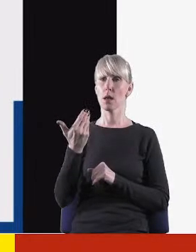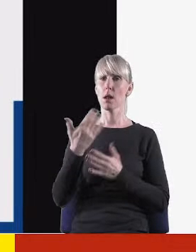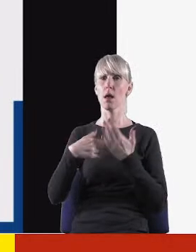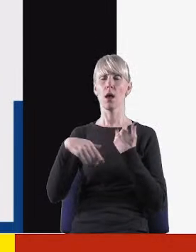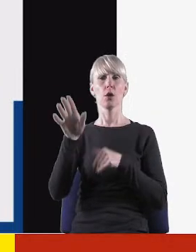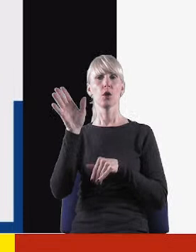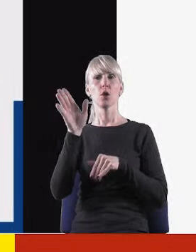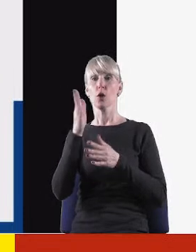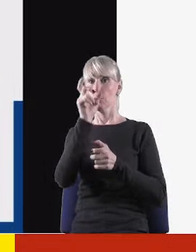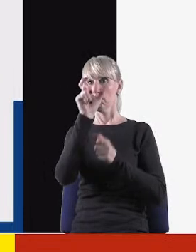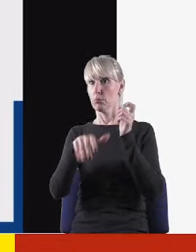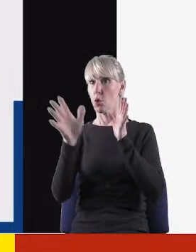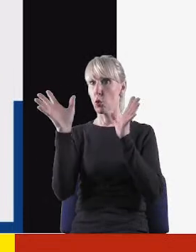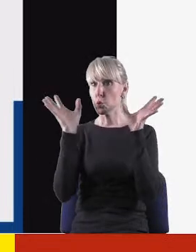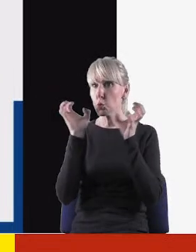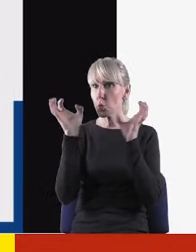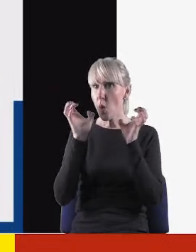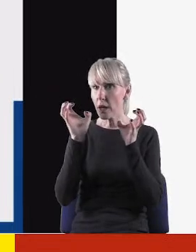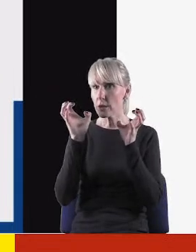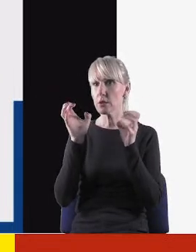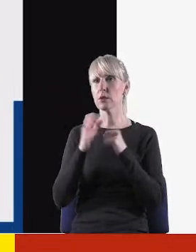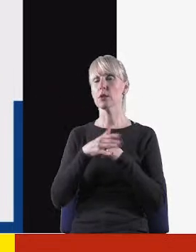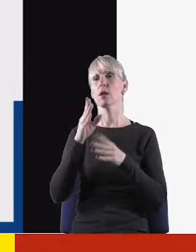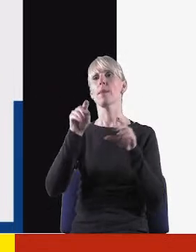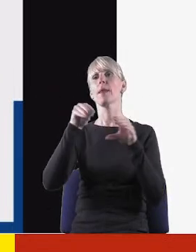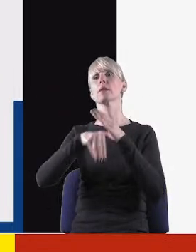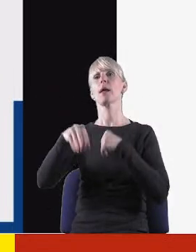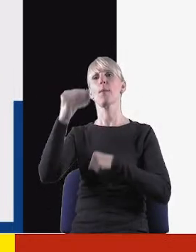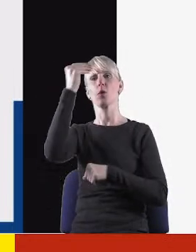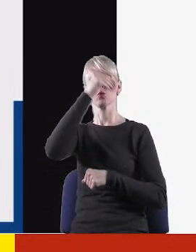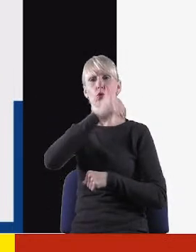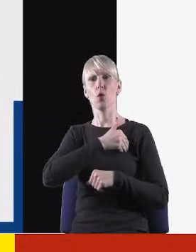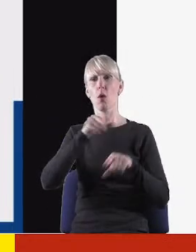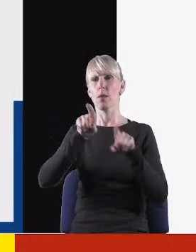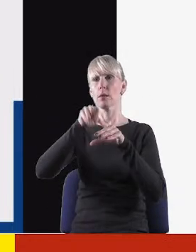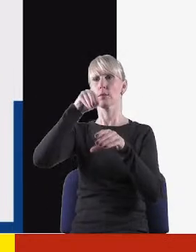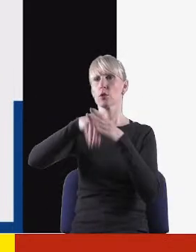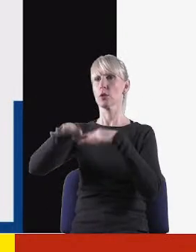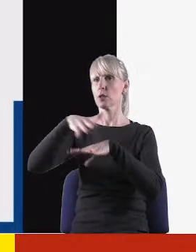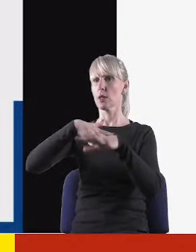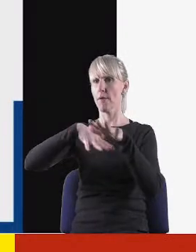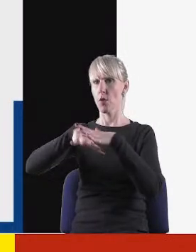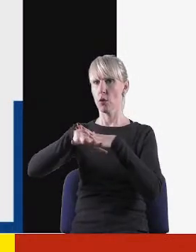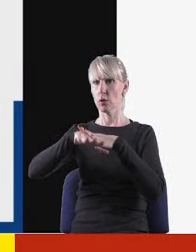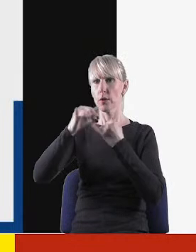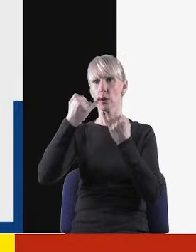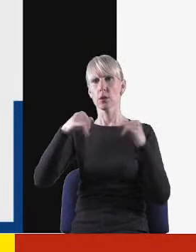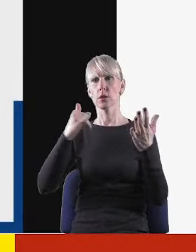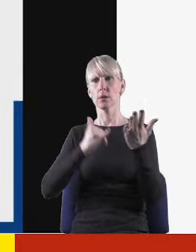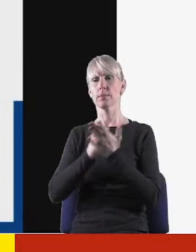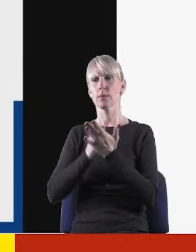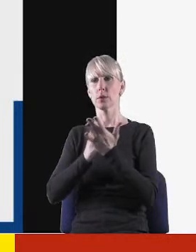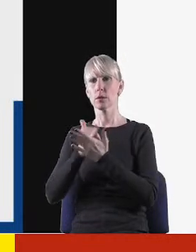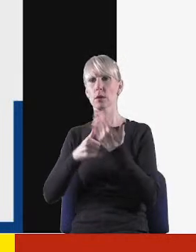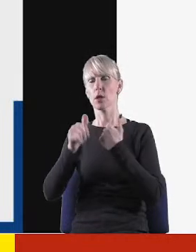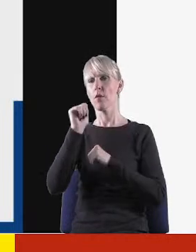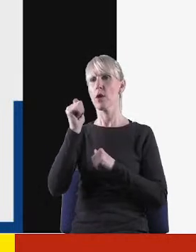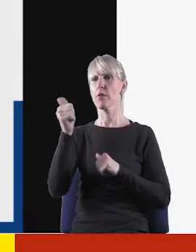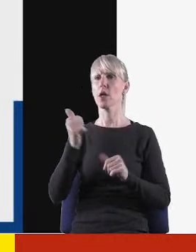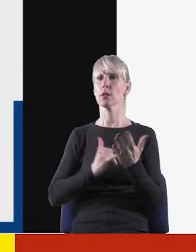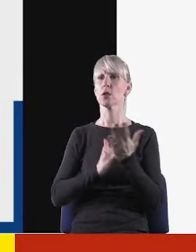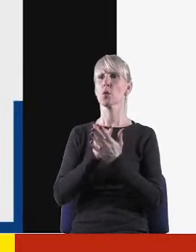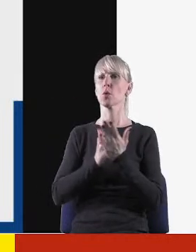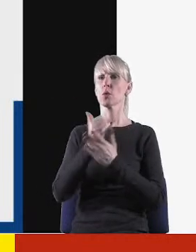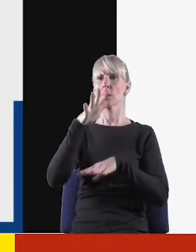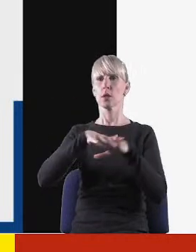słuchaczy zarówno w formie szkolnej, jak i w formie KKZ-ów, czyli kwalifikacyjnych kursów